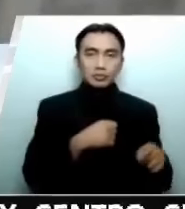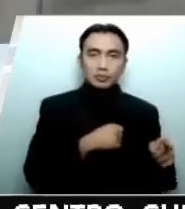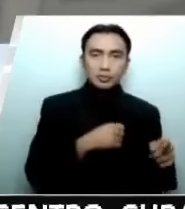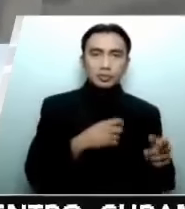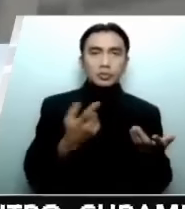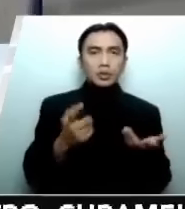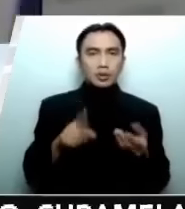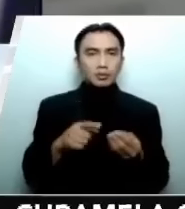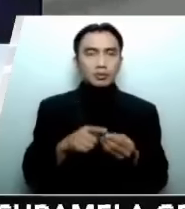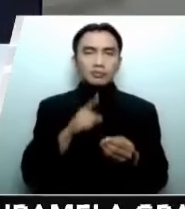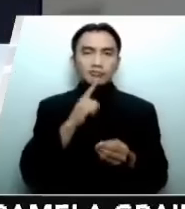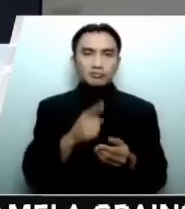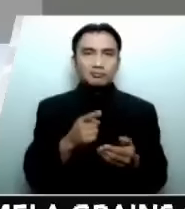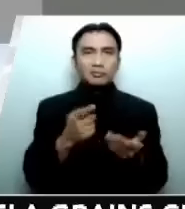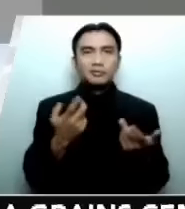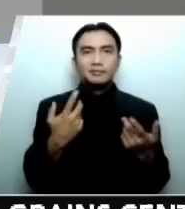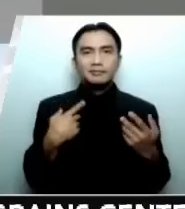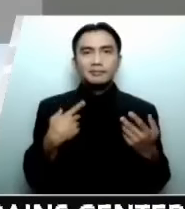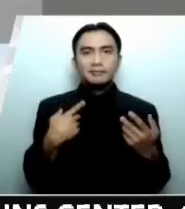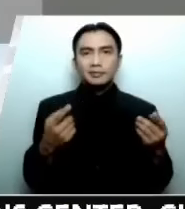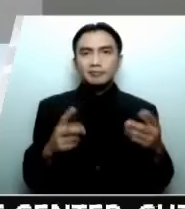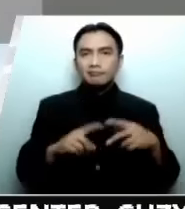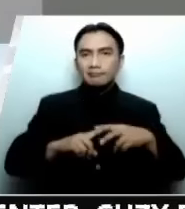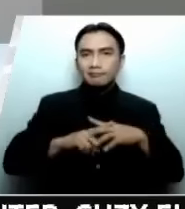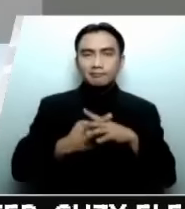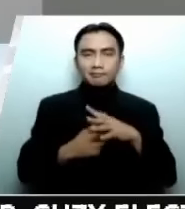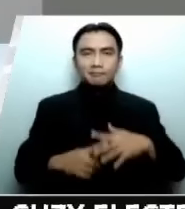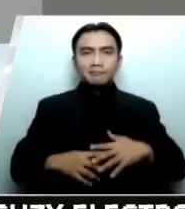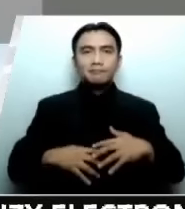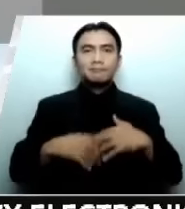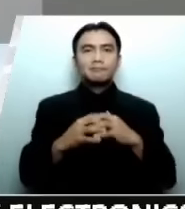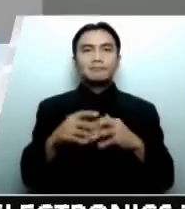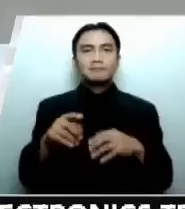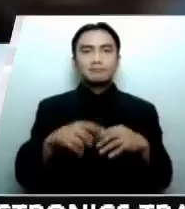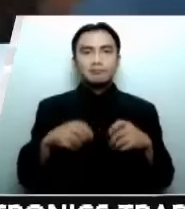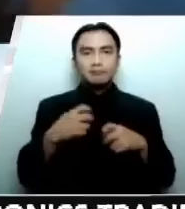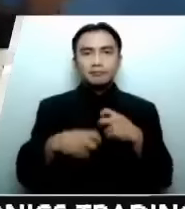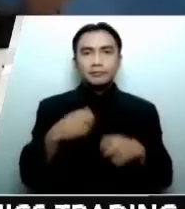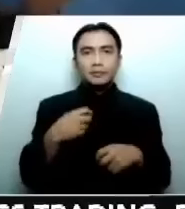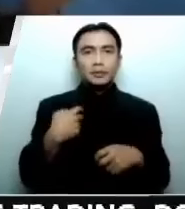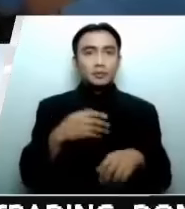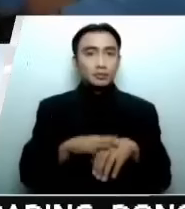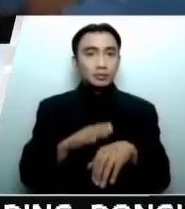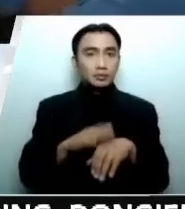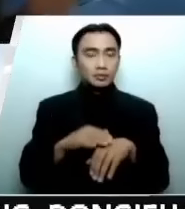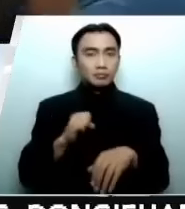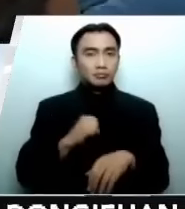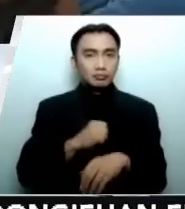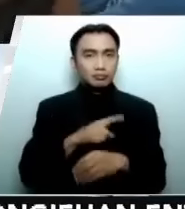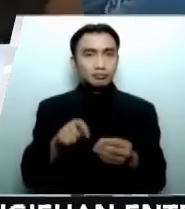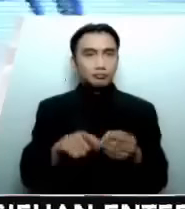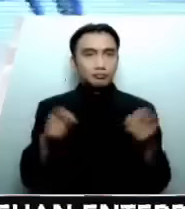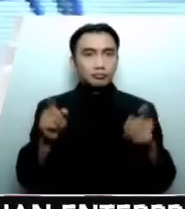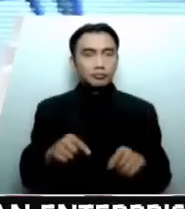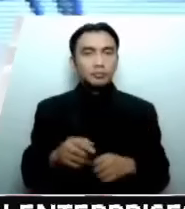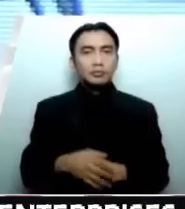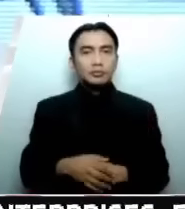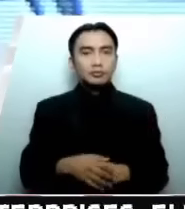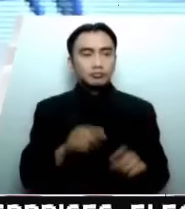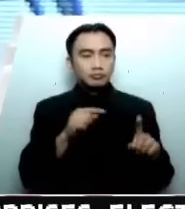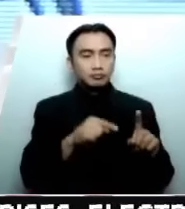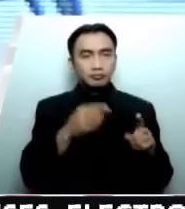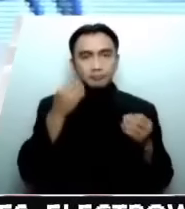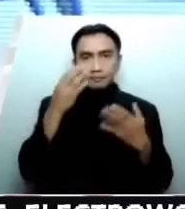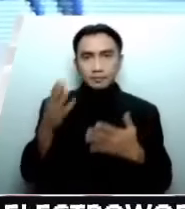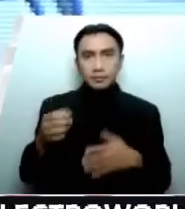ang unti-unti nang namumuo. Dati pa raw nagbabala ang Senado ukol dito. May hirit naman si Romualdez sa Senado kasunod ng